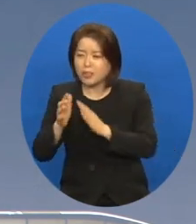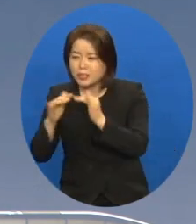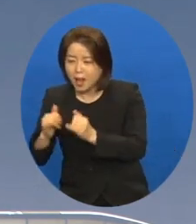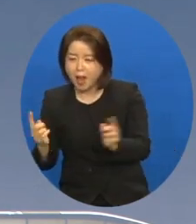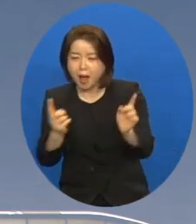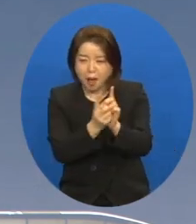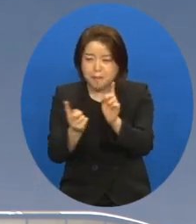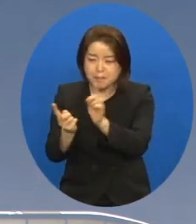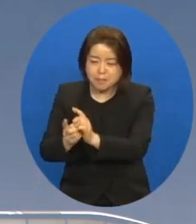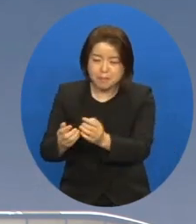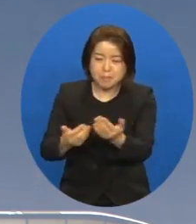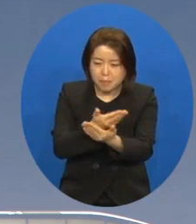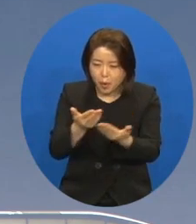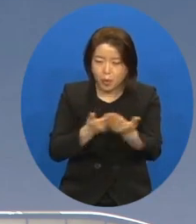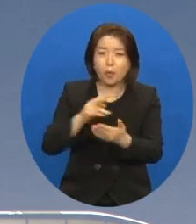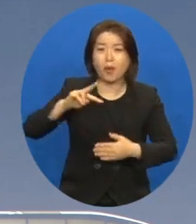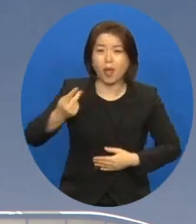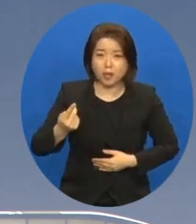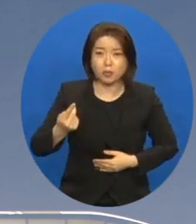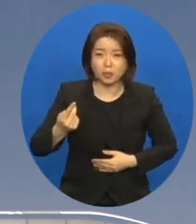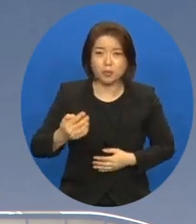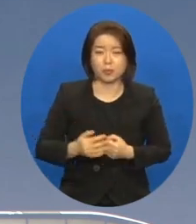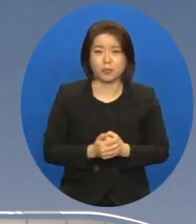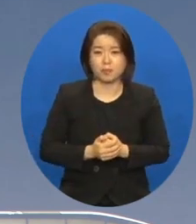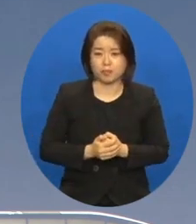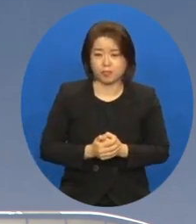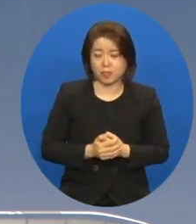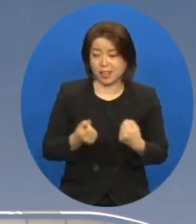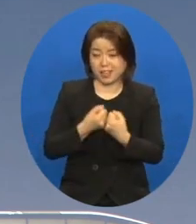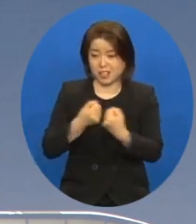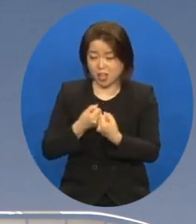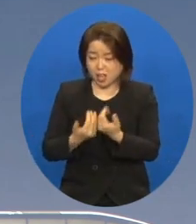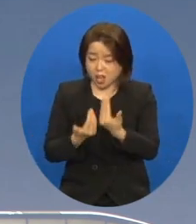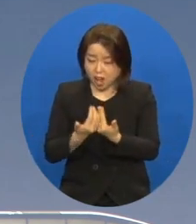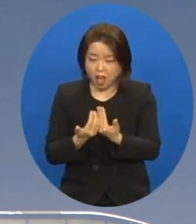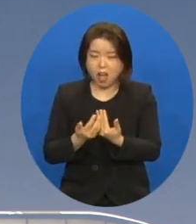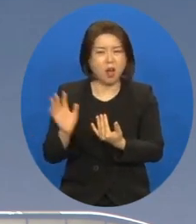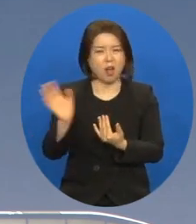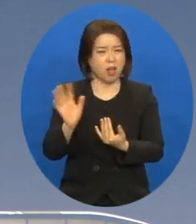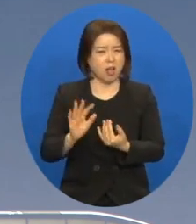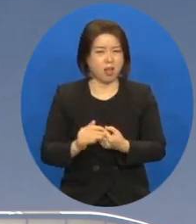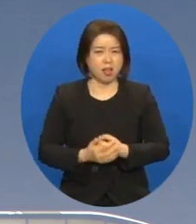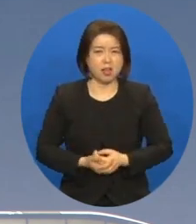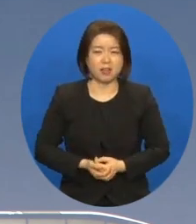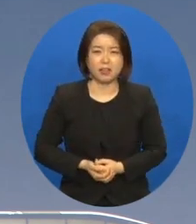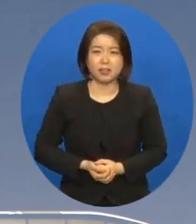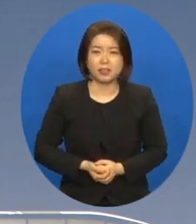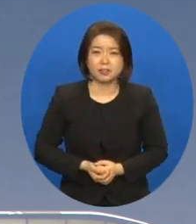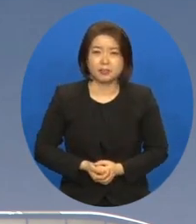도대체 어떻게 갈라지고 헤어질 생각을 할 수가 있나요?